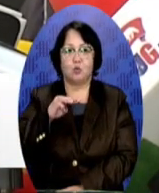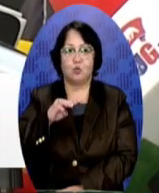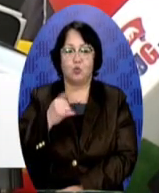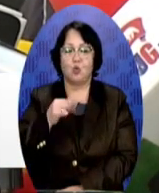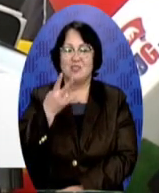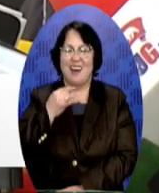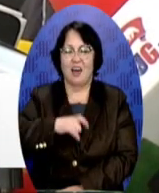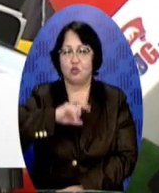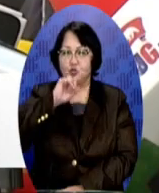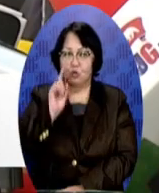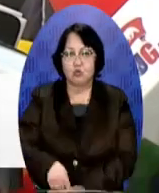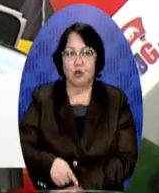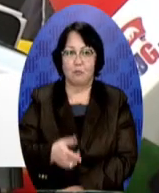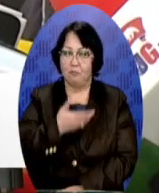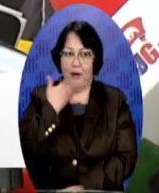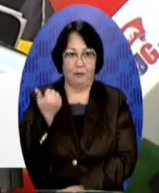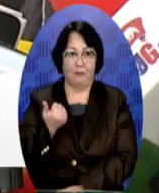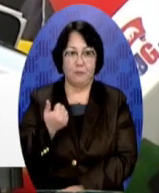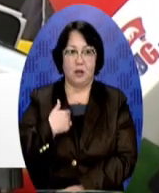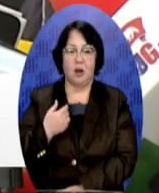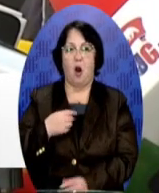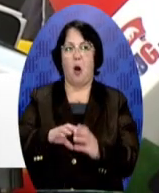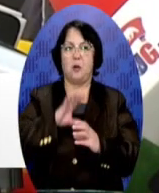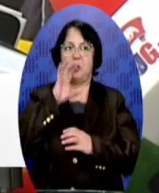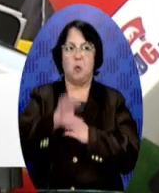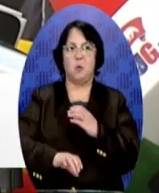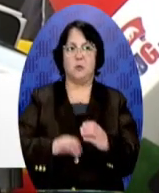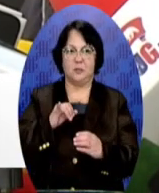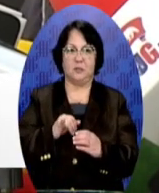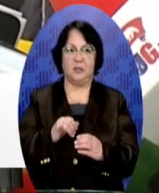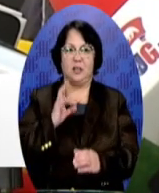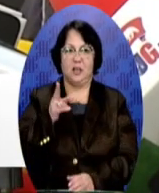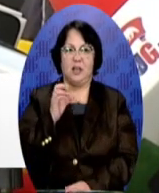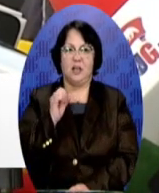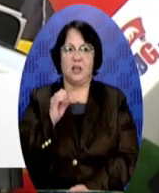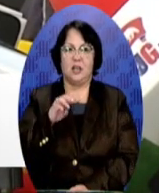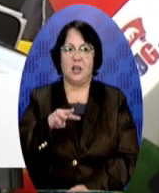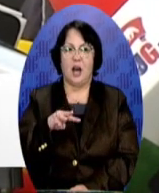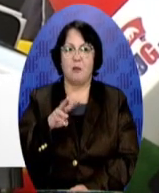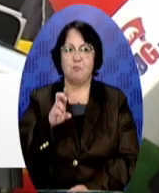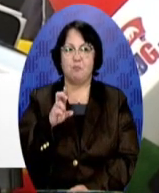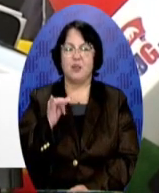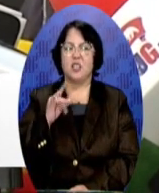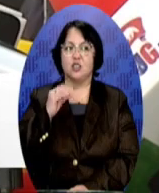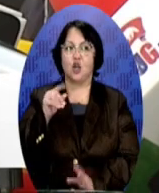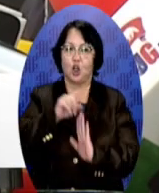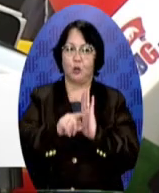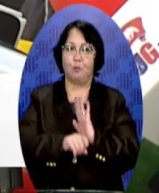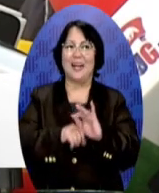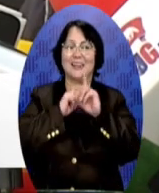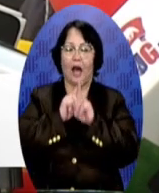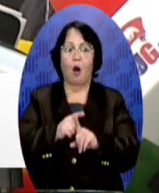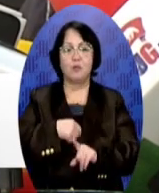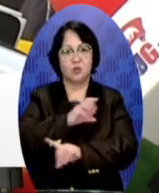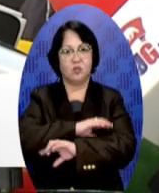бол өөрсдийнхээ бол бритиш өөрсдийнхээ бол Кембрижийн хөтөлбөртэй сургалт явуулдгаа гэж